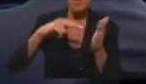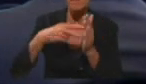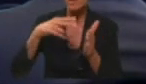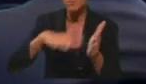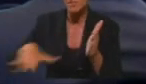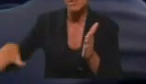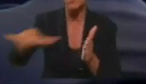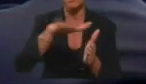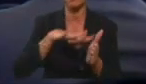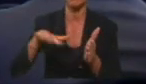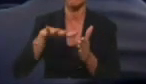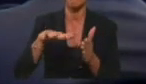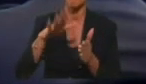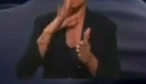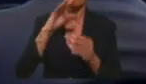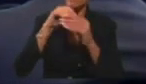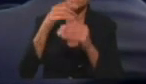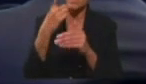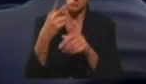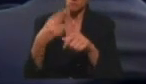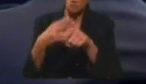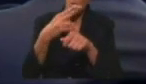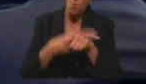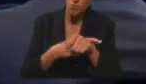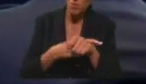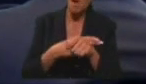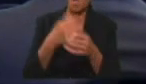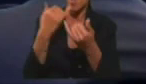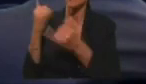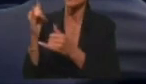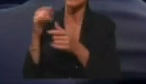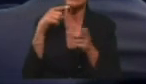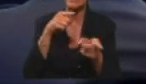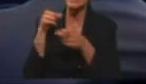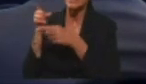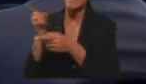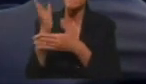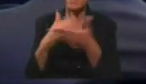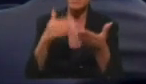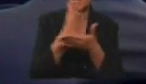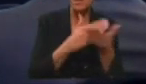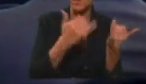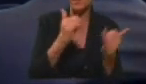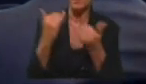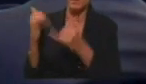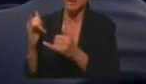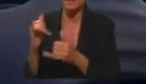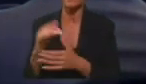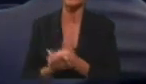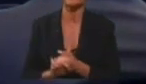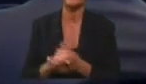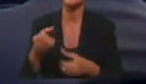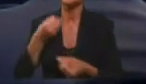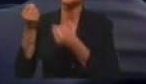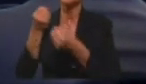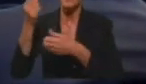To często jest w ramach jednego urzędu, tak, tylko są to różne wydziały. Natomiast no warto o tym wiedzieć. Jeśli chodzi o dostawców IT, to też